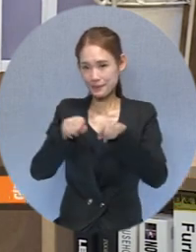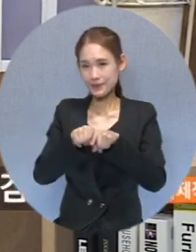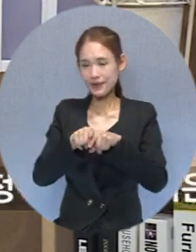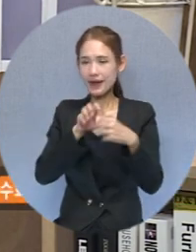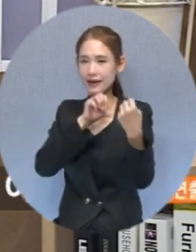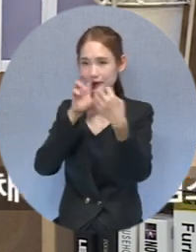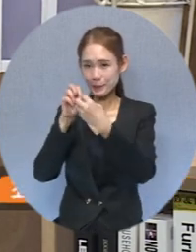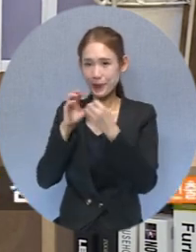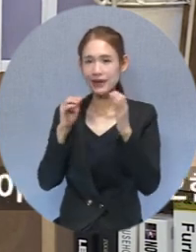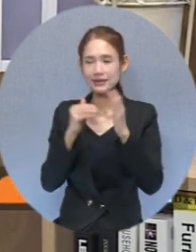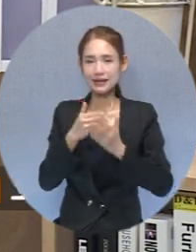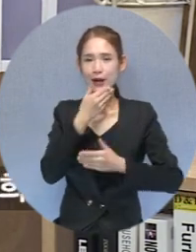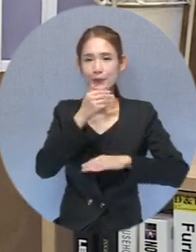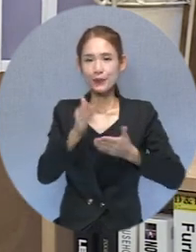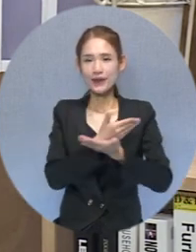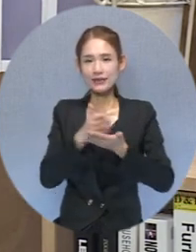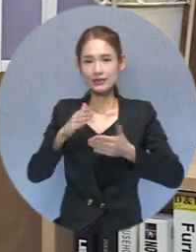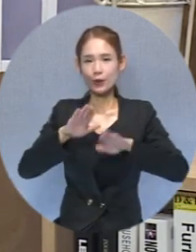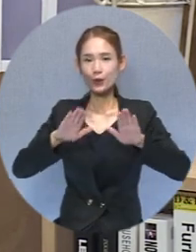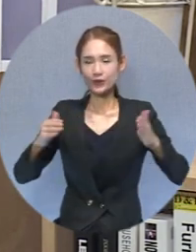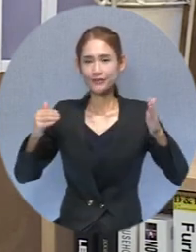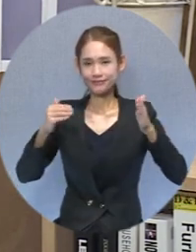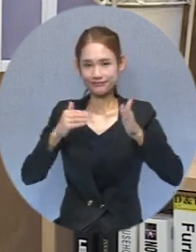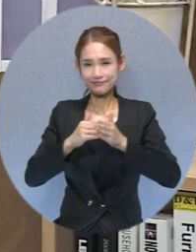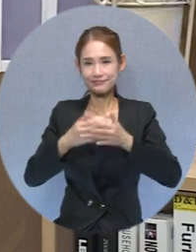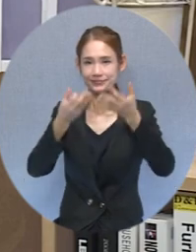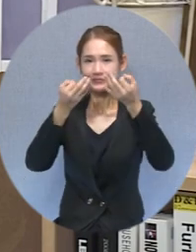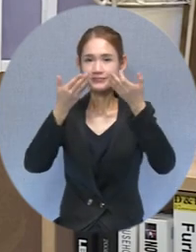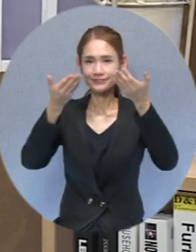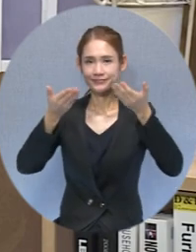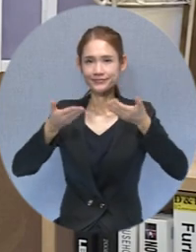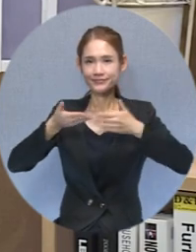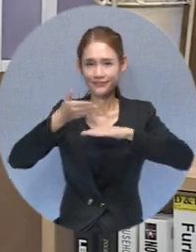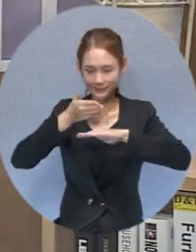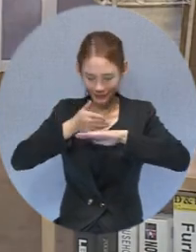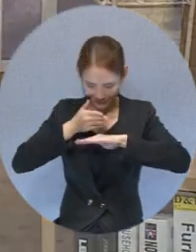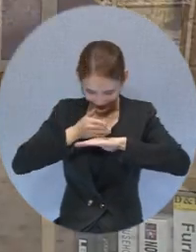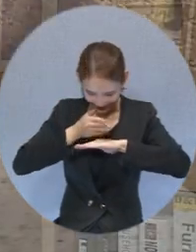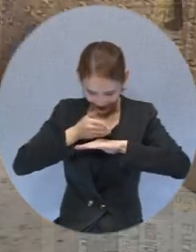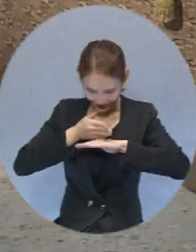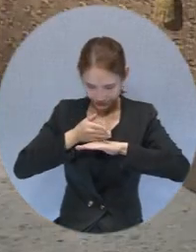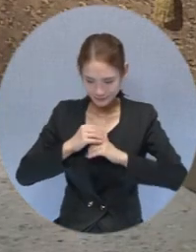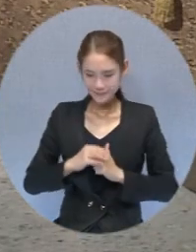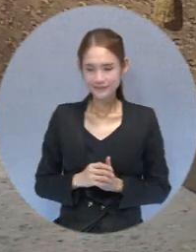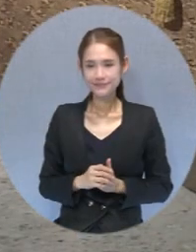이야기했습니다. 행복나눔 지킴이 오늘은 여기까지입니다. 시청해주신 여러분 고맙습니다.